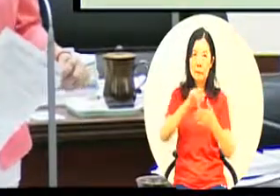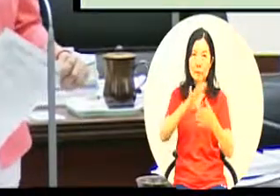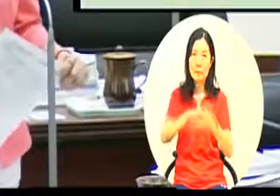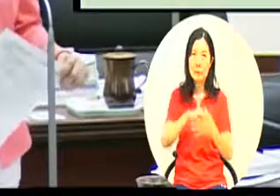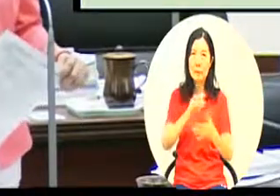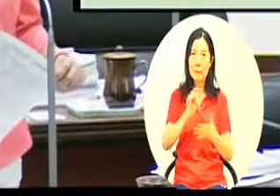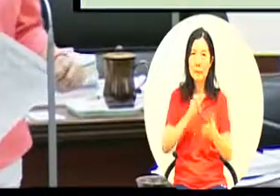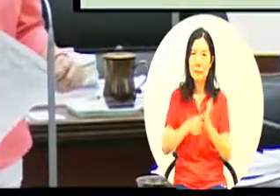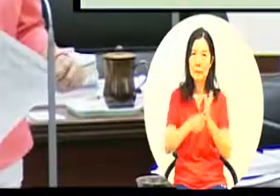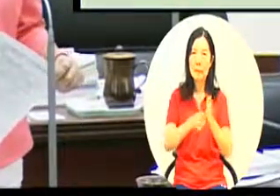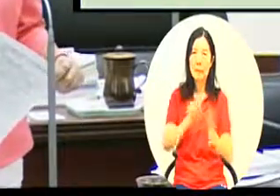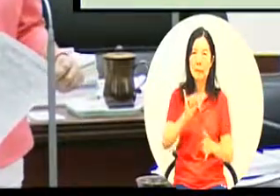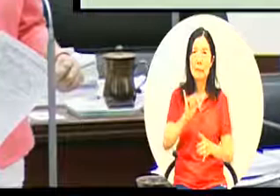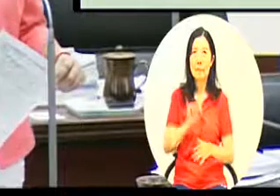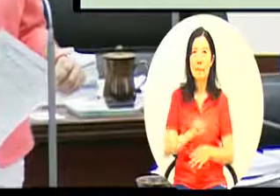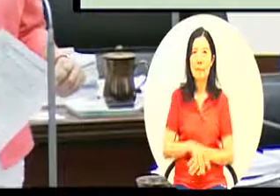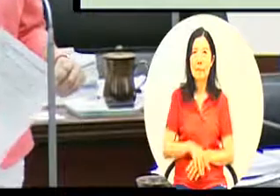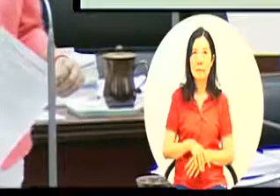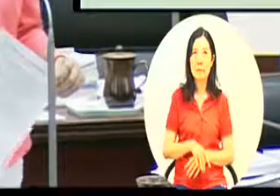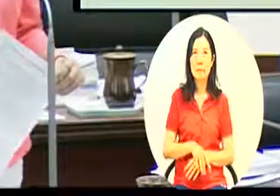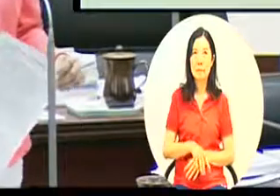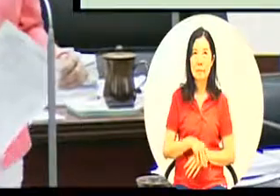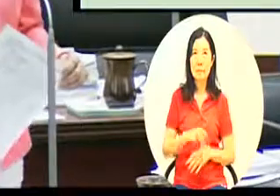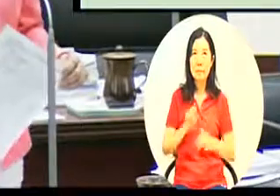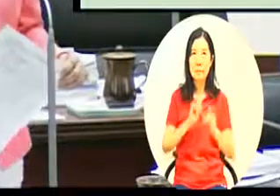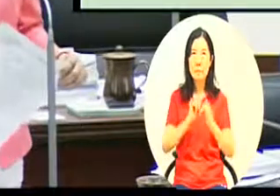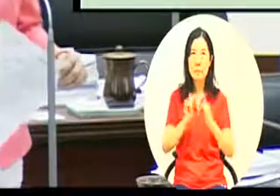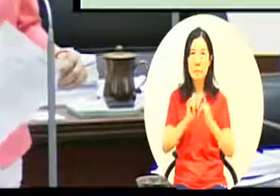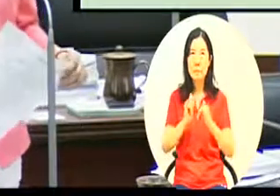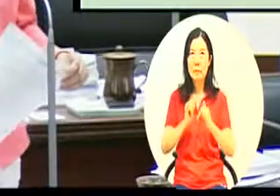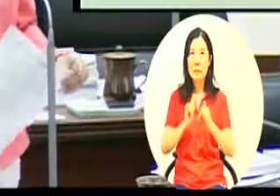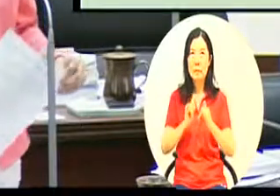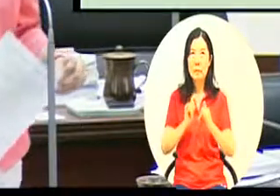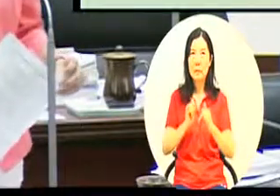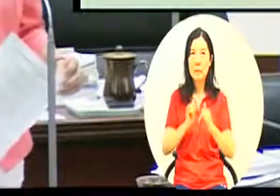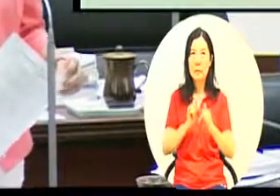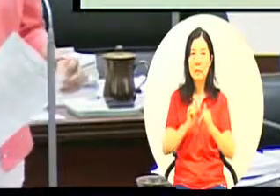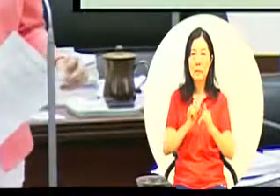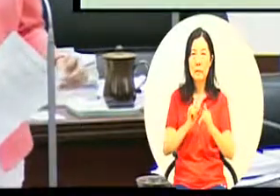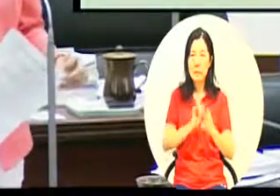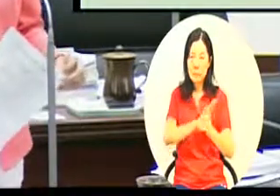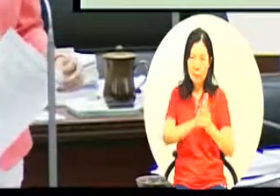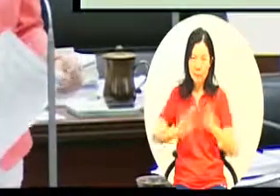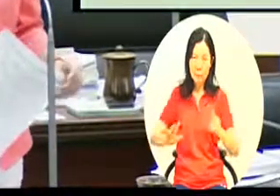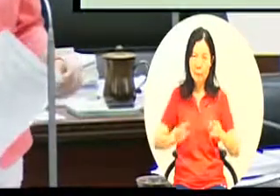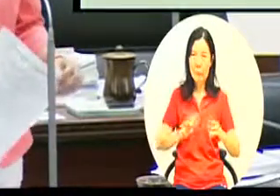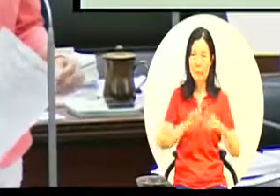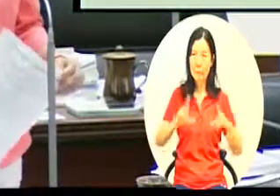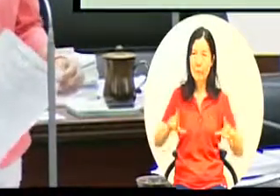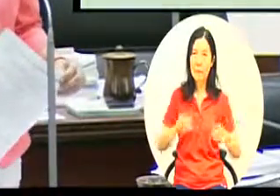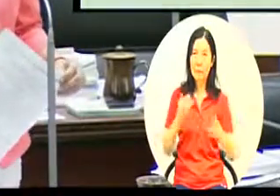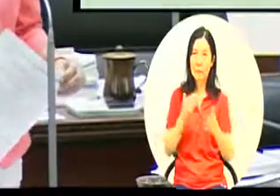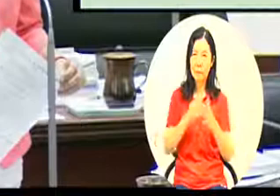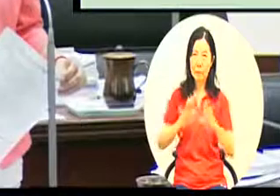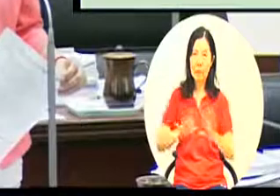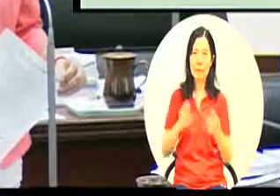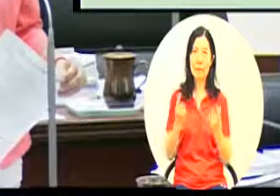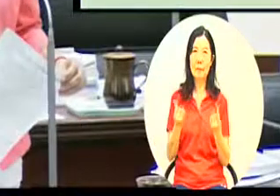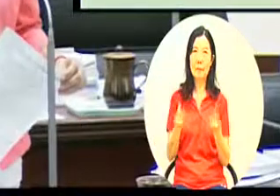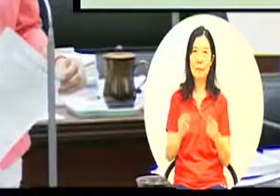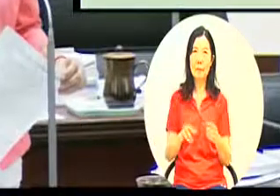呢，对我们社会呢，真的是震荡很久，到目前。那我